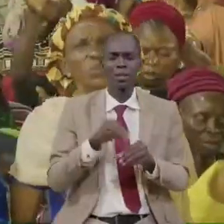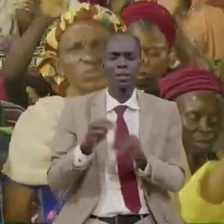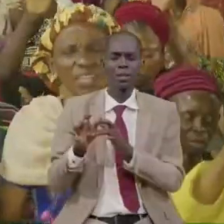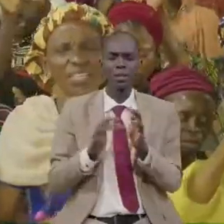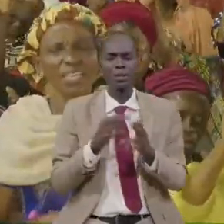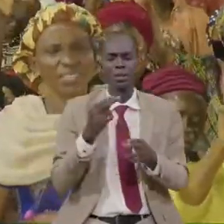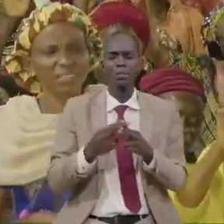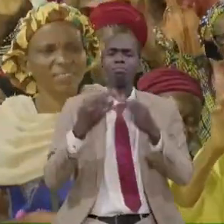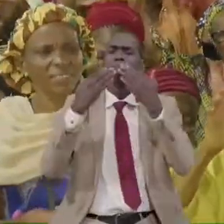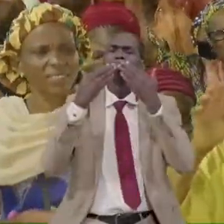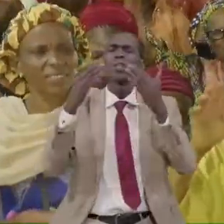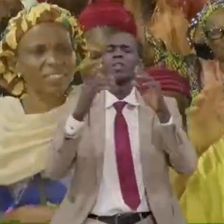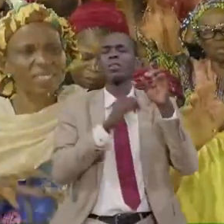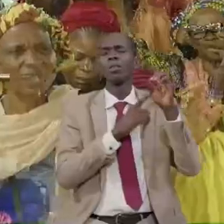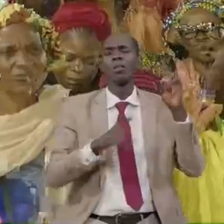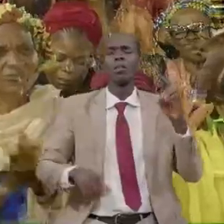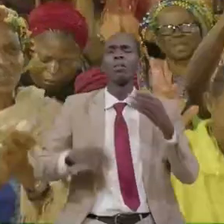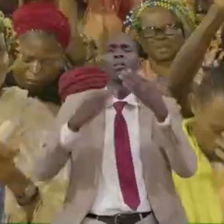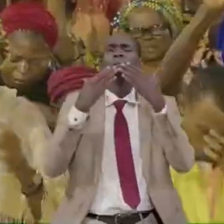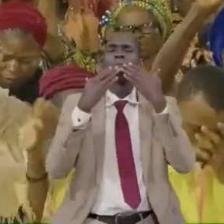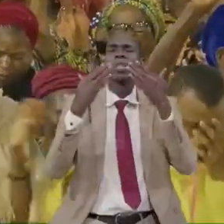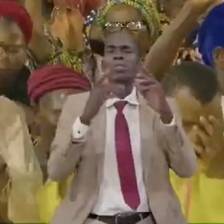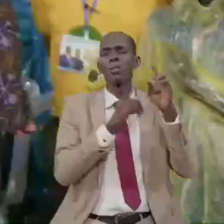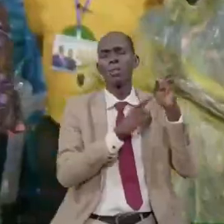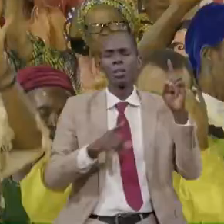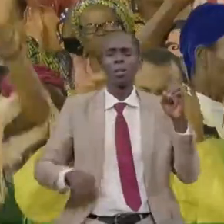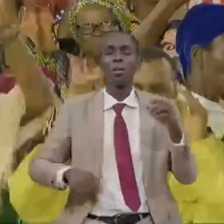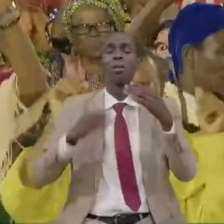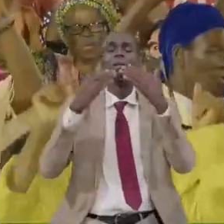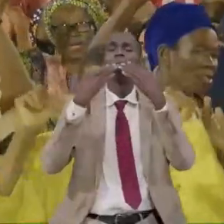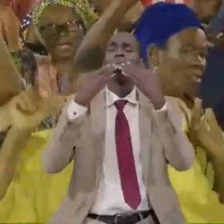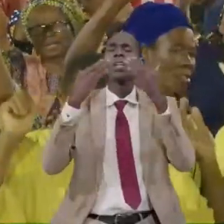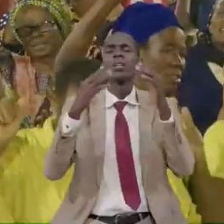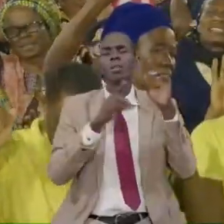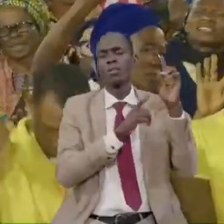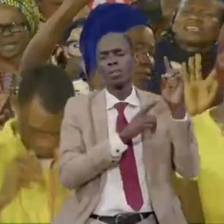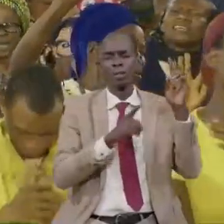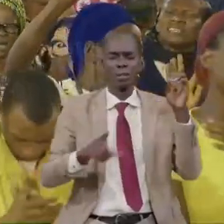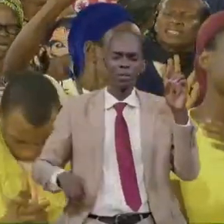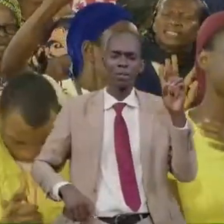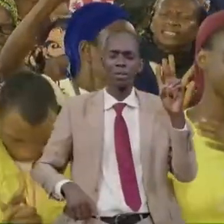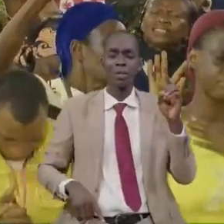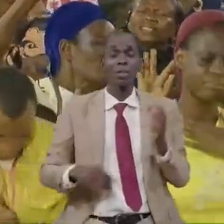Seigneur. Merci Seigneur. Merci Seigneur.